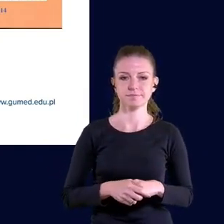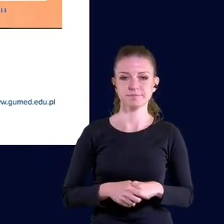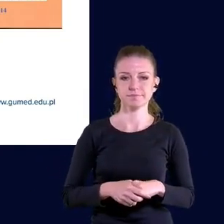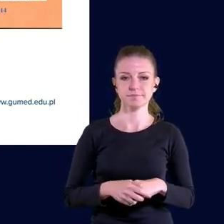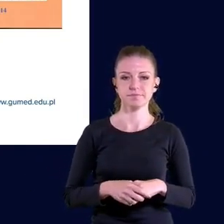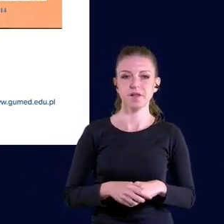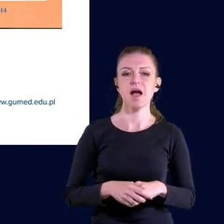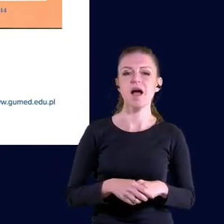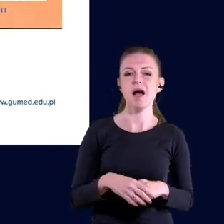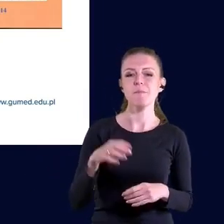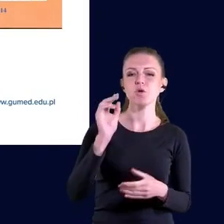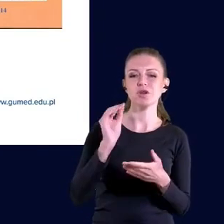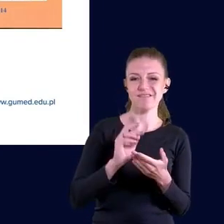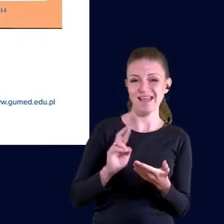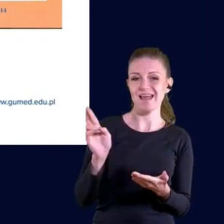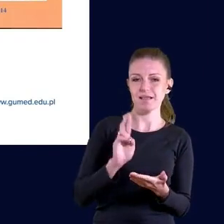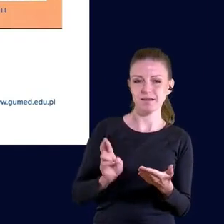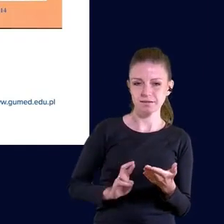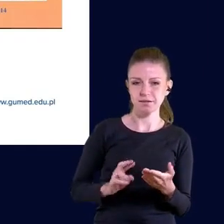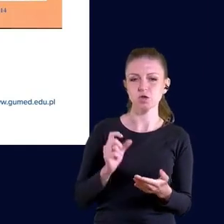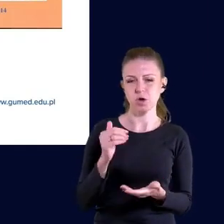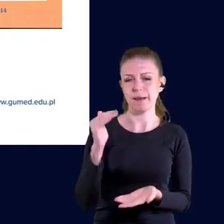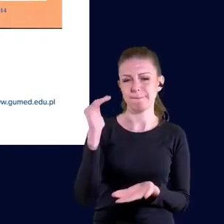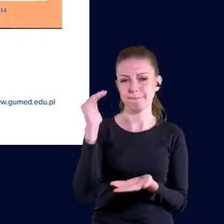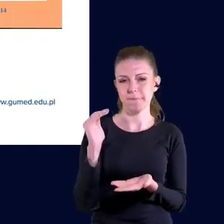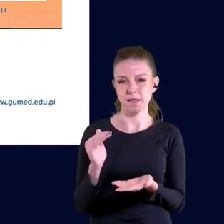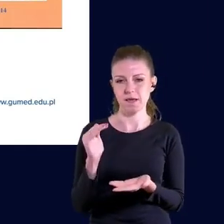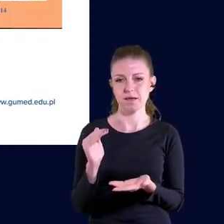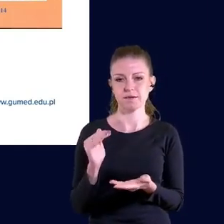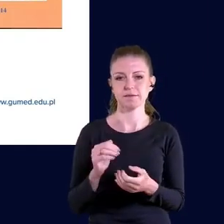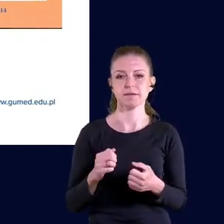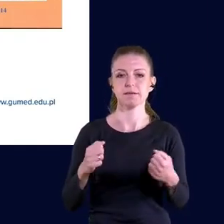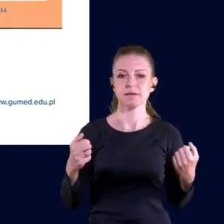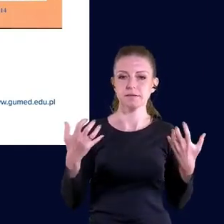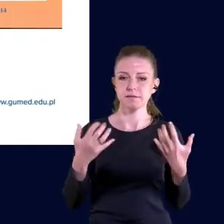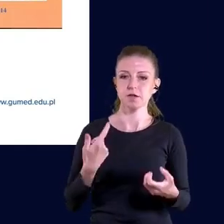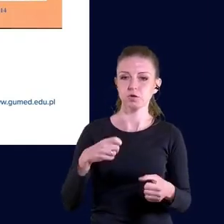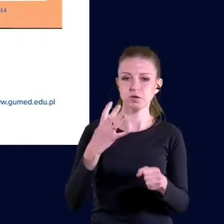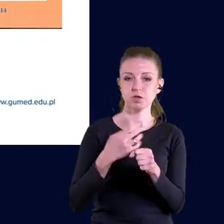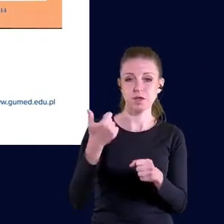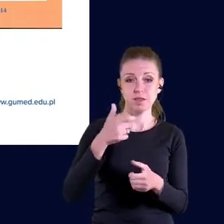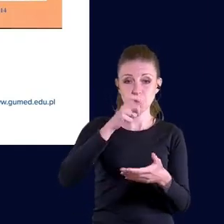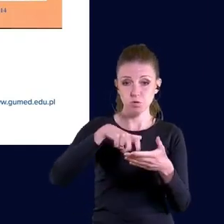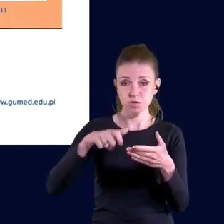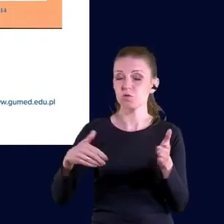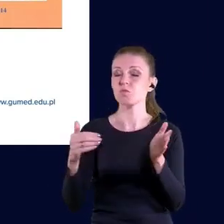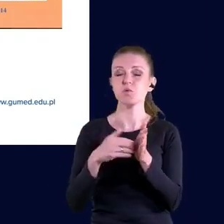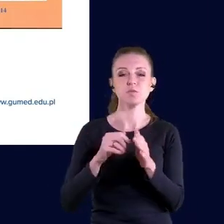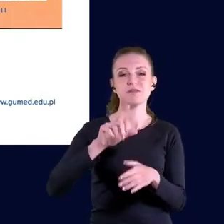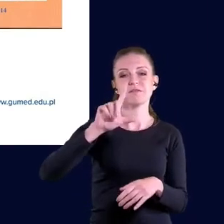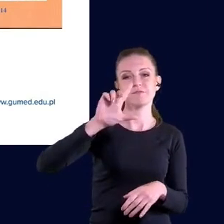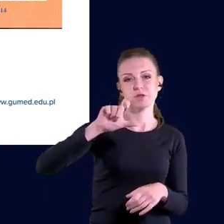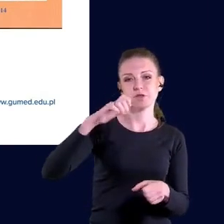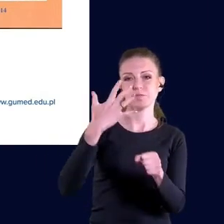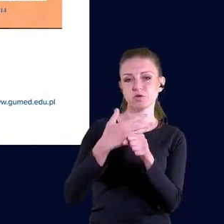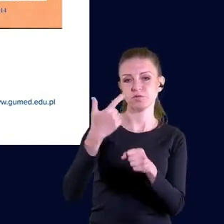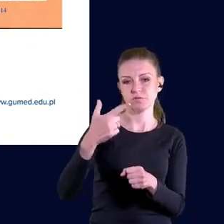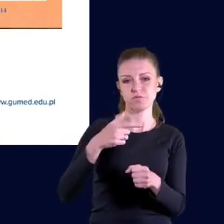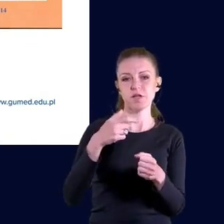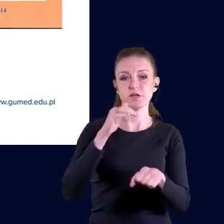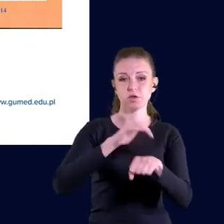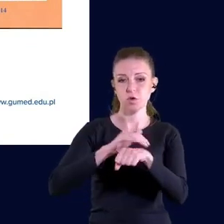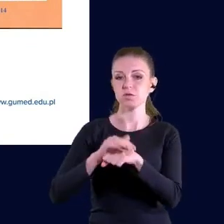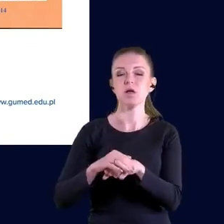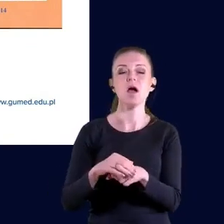aby móc udostępnić wszystkie 140 rozdziału potrzebowaliśmy 250 92-116